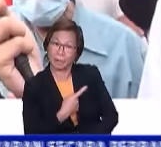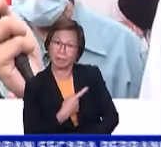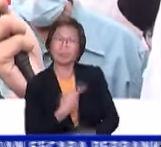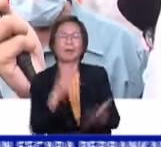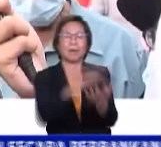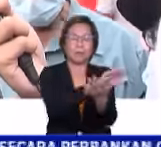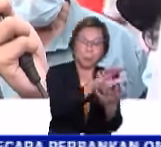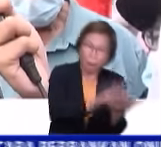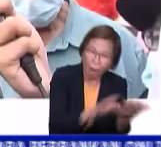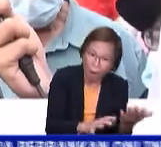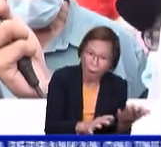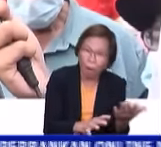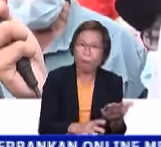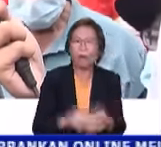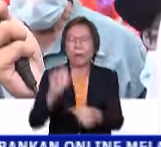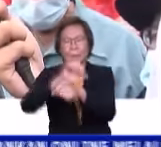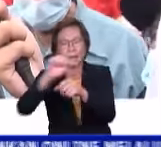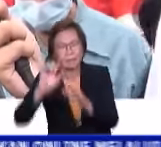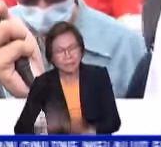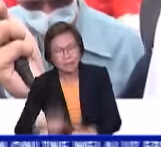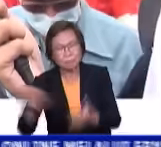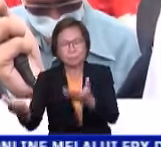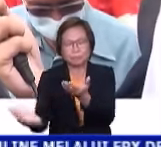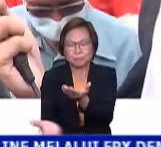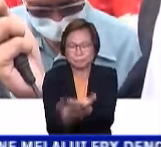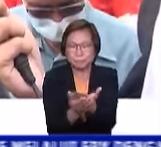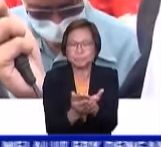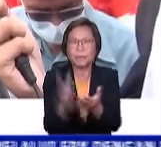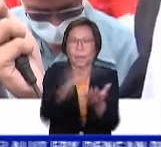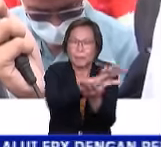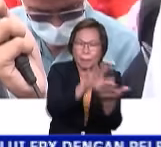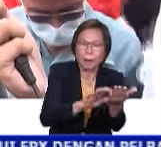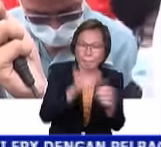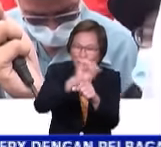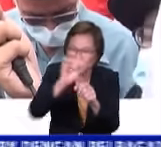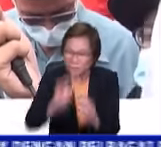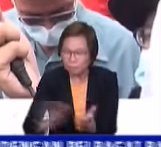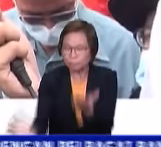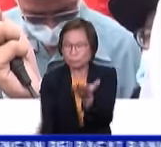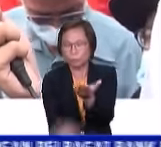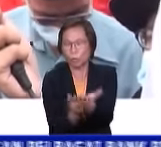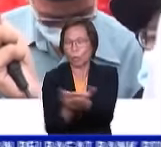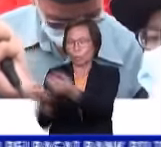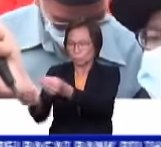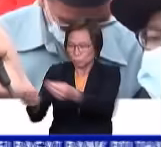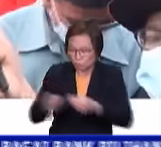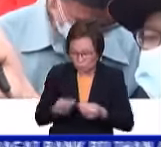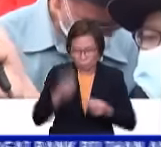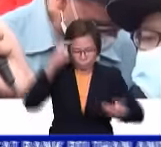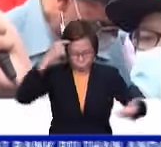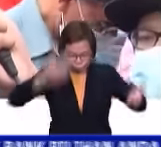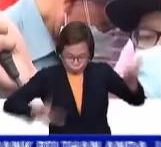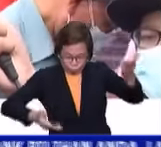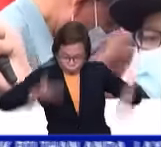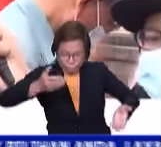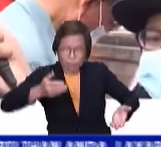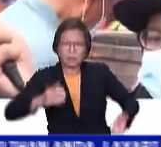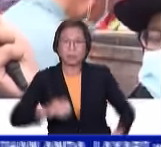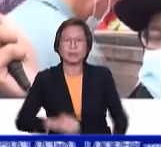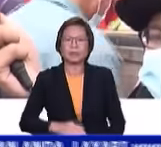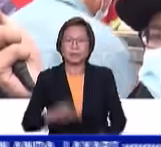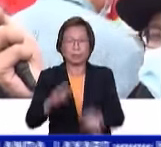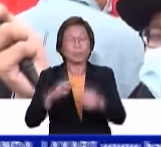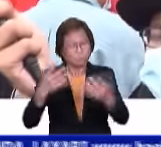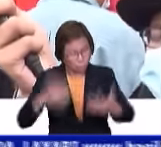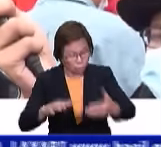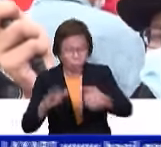pelan, kemudian kru dan petugas-petugas yang untuk kita pertimbangkan dan kita yakin jika cukup syarat